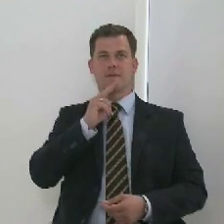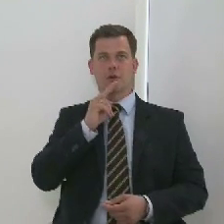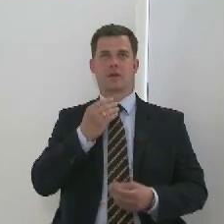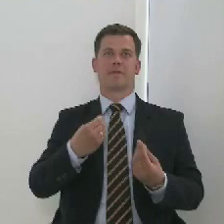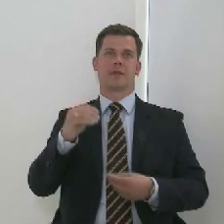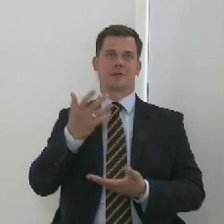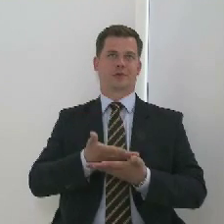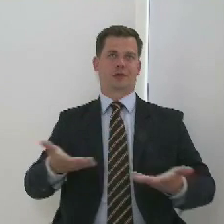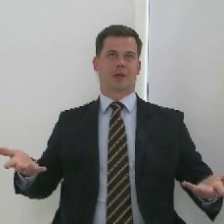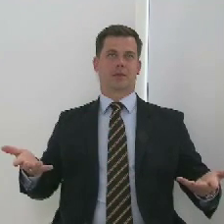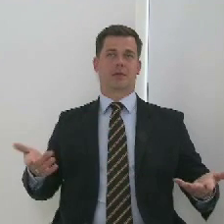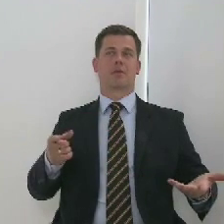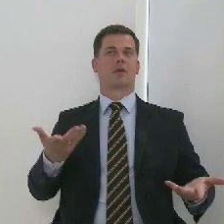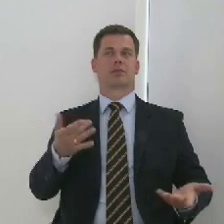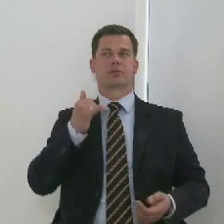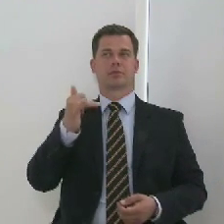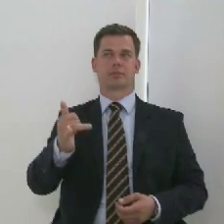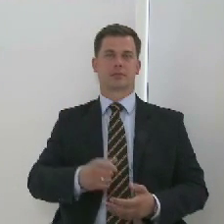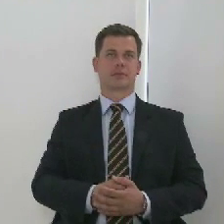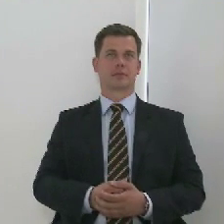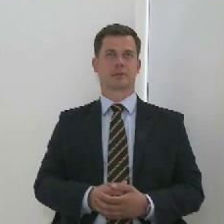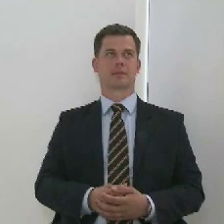więcej ziemi. Niestety to nie jest możliwe.